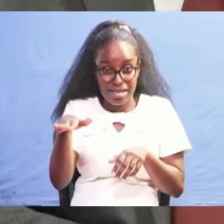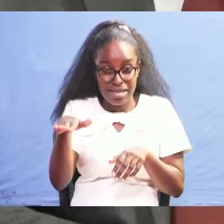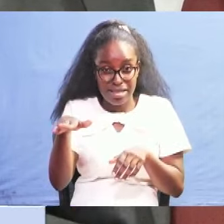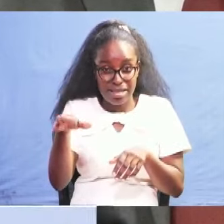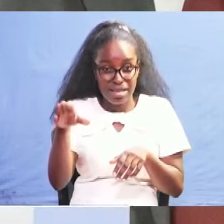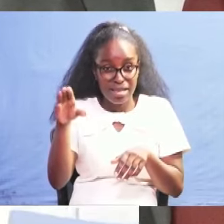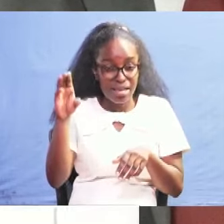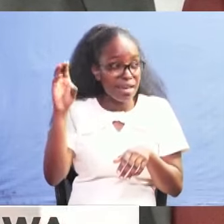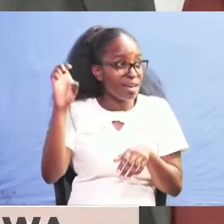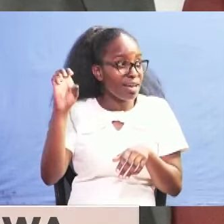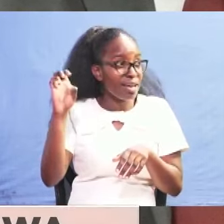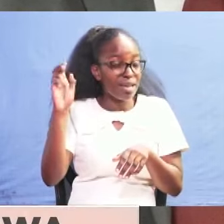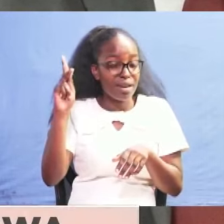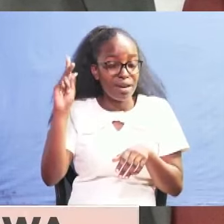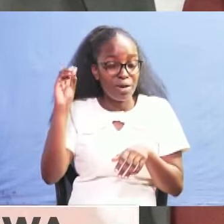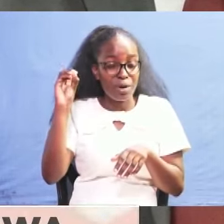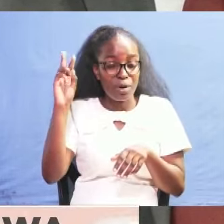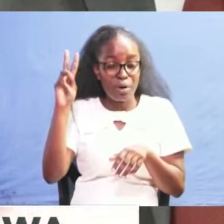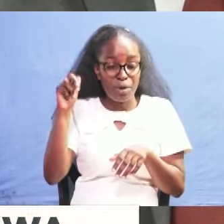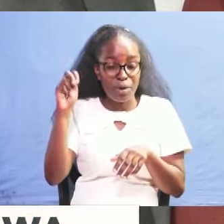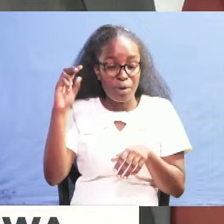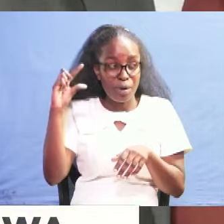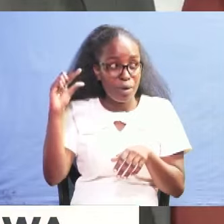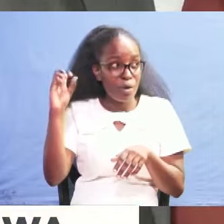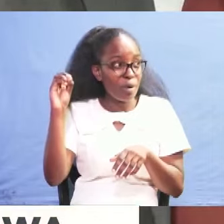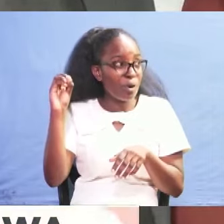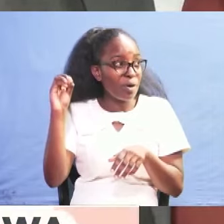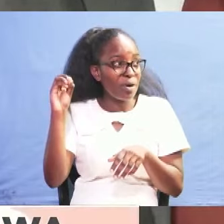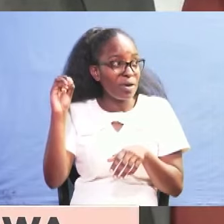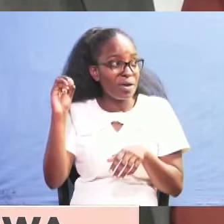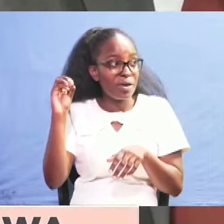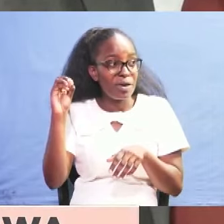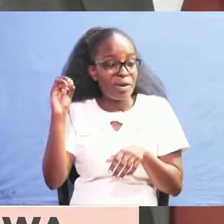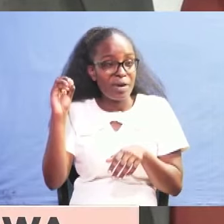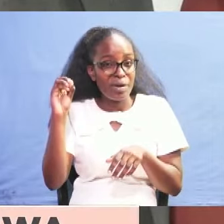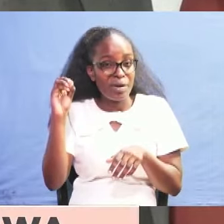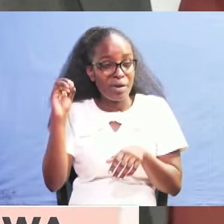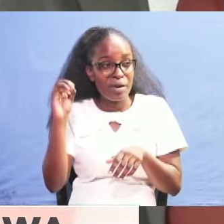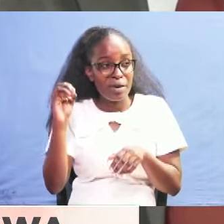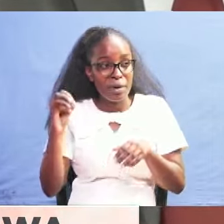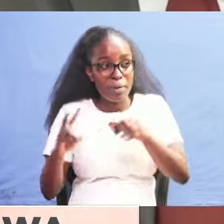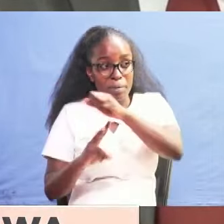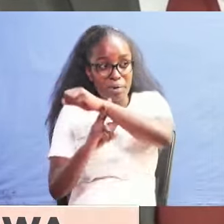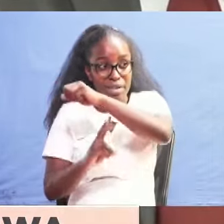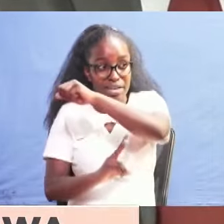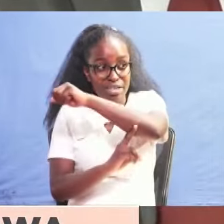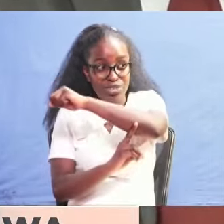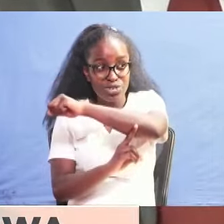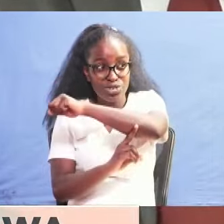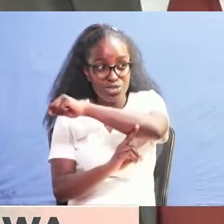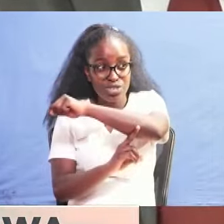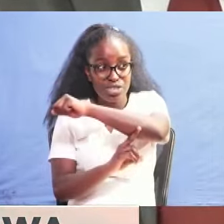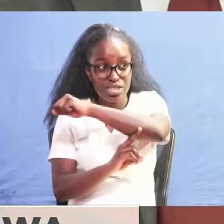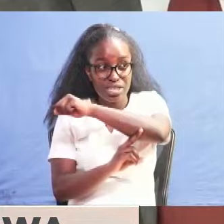Ikongo Bridge. Ukitoka Kiangema Secondary School, Kiangema Primary, hapo chini hiyo bridge iko